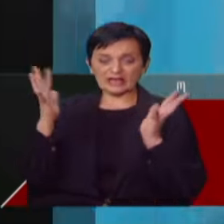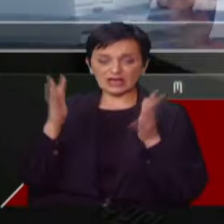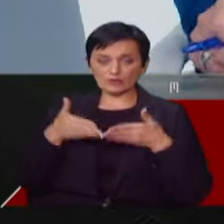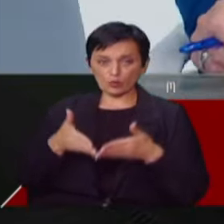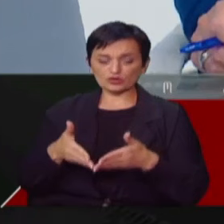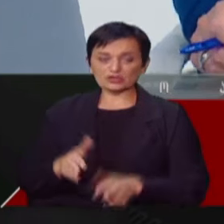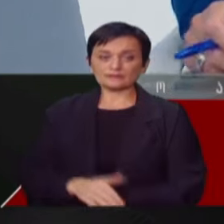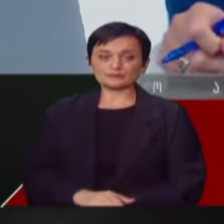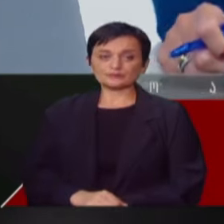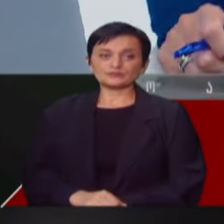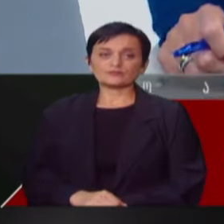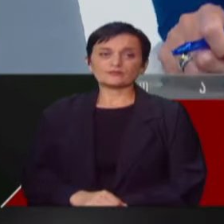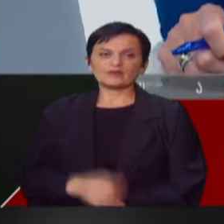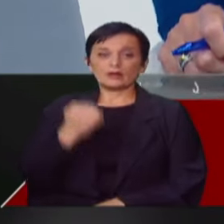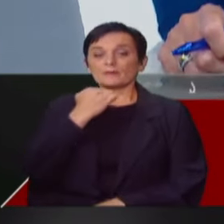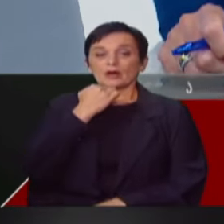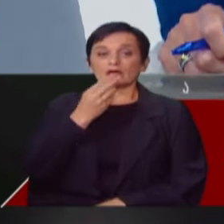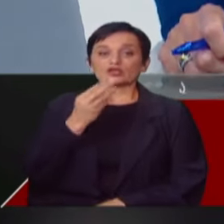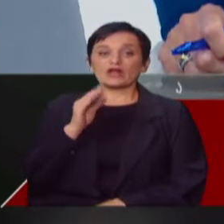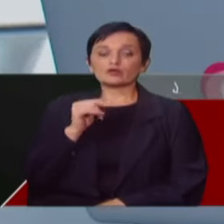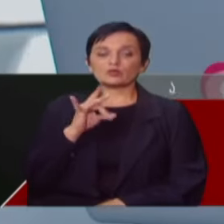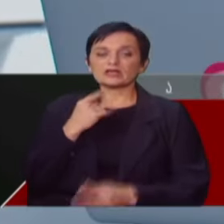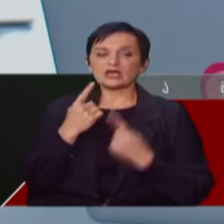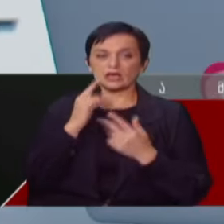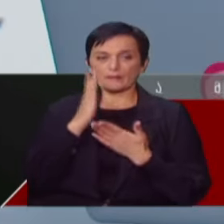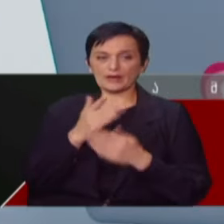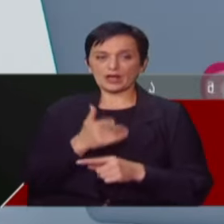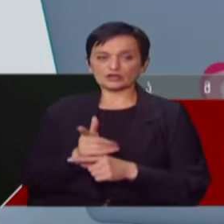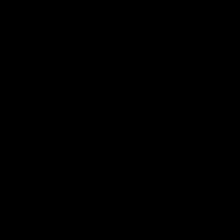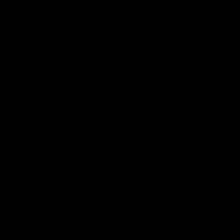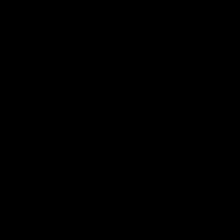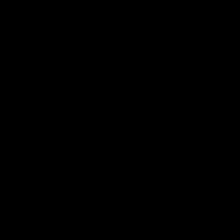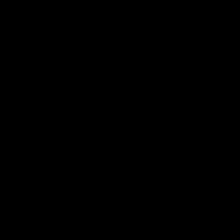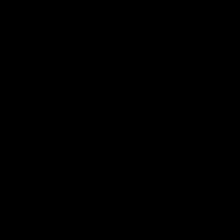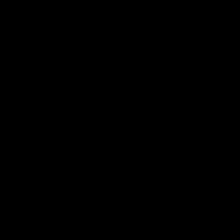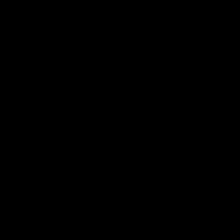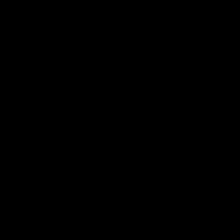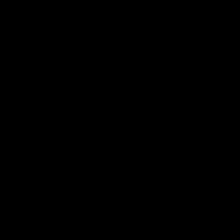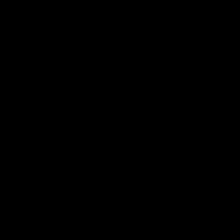პორტზე. მადლობ ჩალვა, შალვა სუმბაძე საუბრობდა პირდაპირ ეთერში.